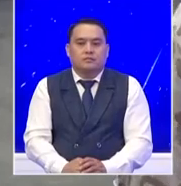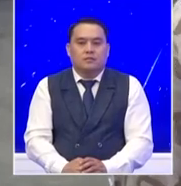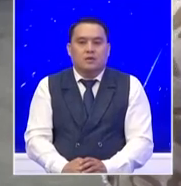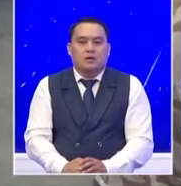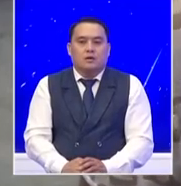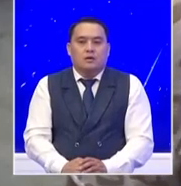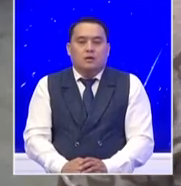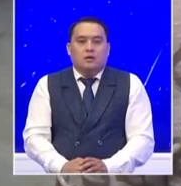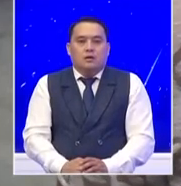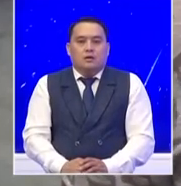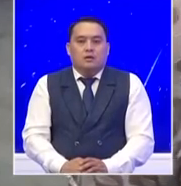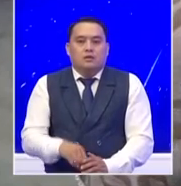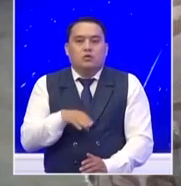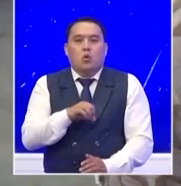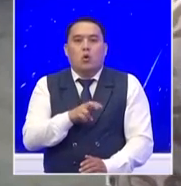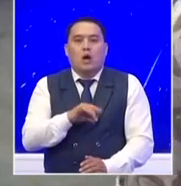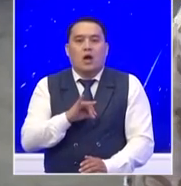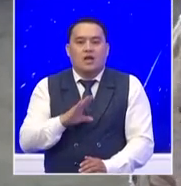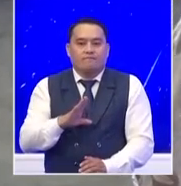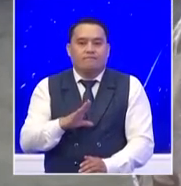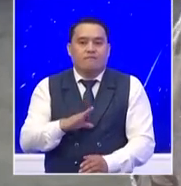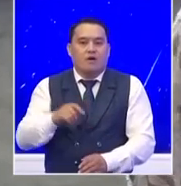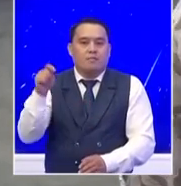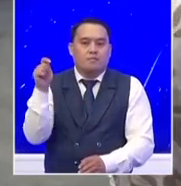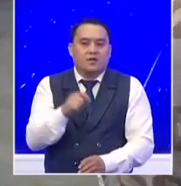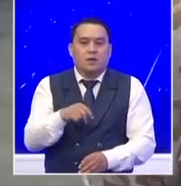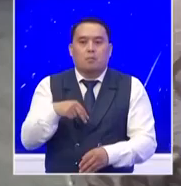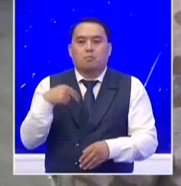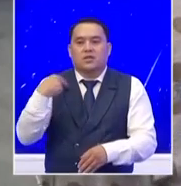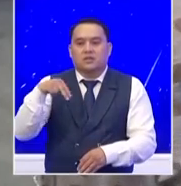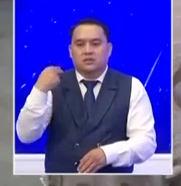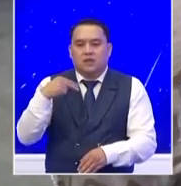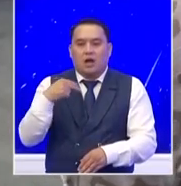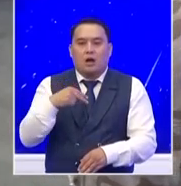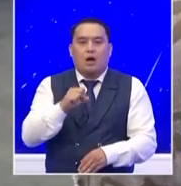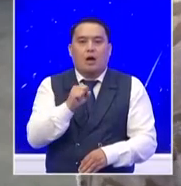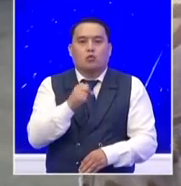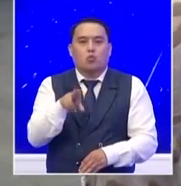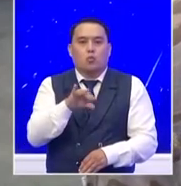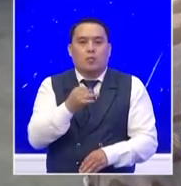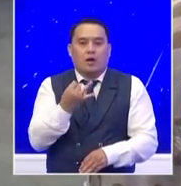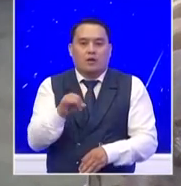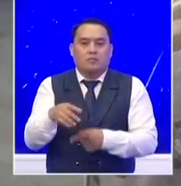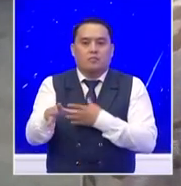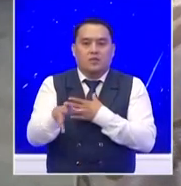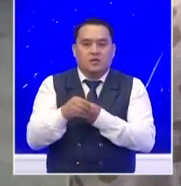Біріккен Араб Әмірліктерінде Қасым Жомарт Тоқаевтың сапары барысында президенттің Біріккен Араб Әмірліктеріндегі